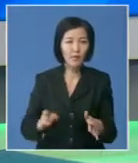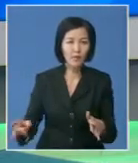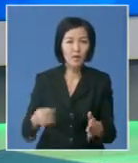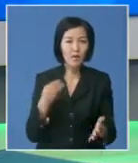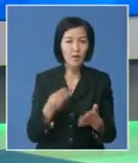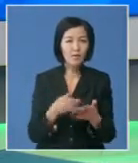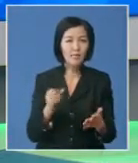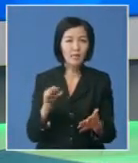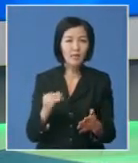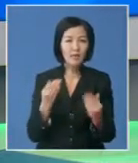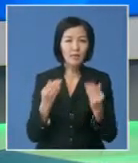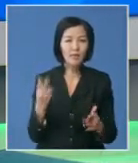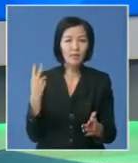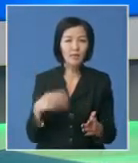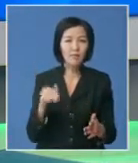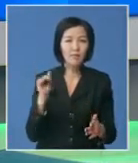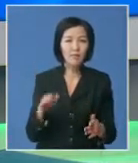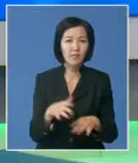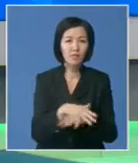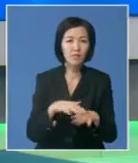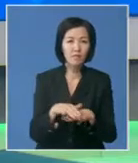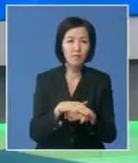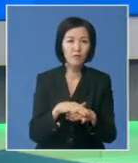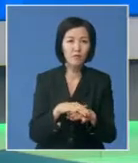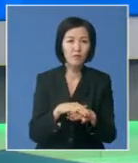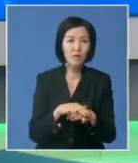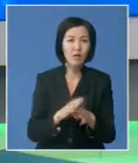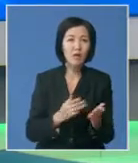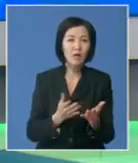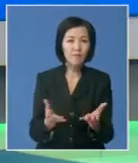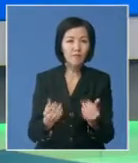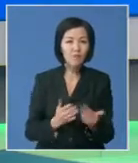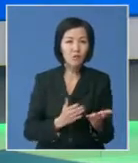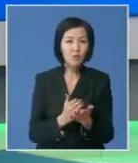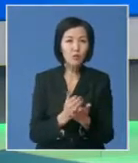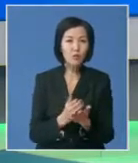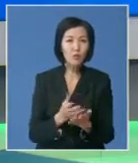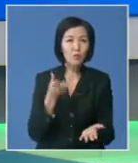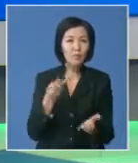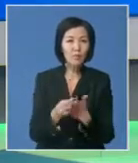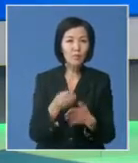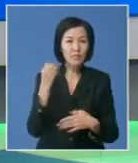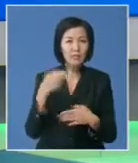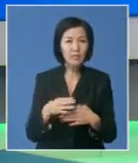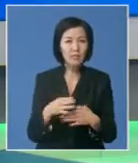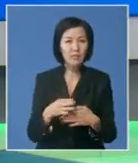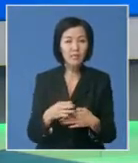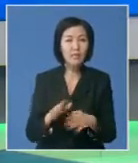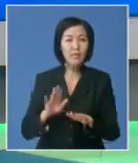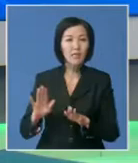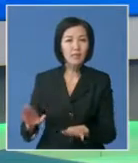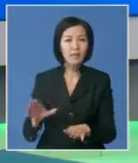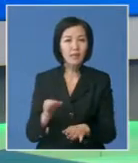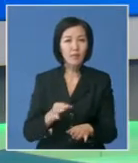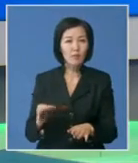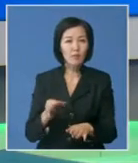арман сейчас 20000 его жителей вынуждены обращаться в платный медцентр однако как заверил заместитель акима области жалобу